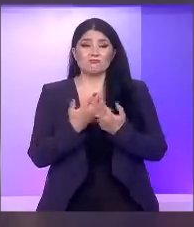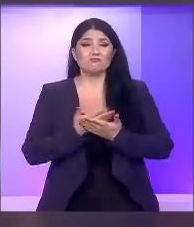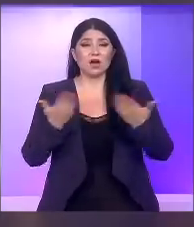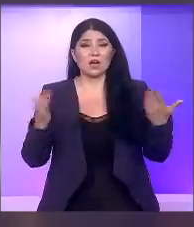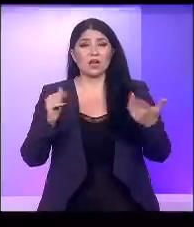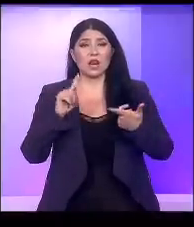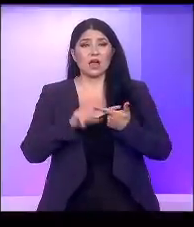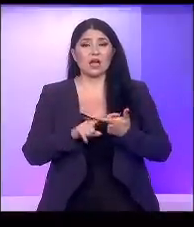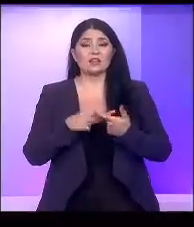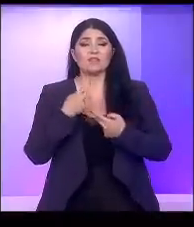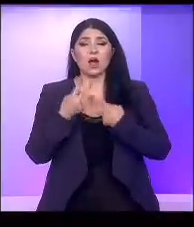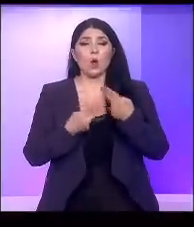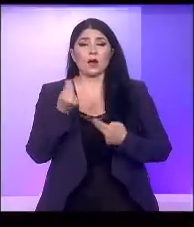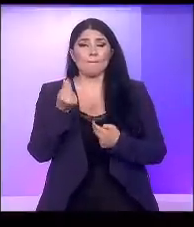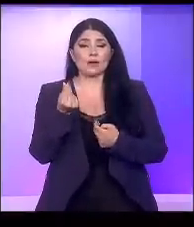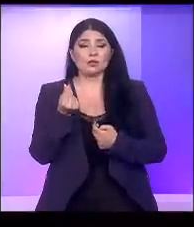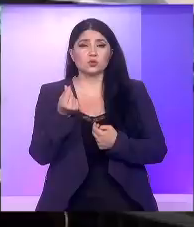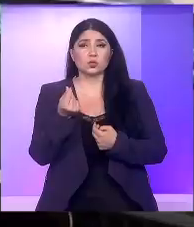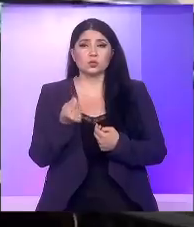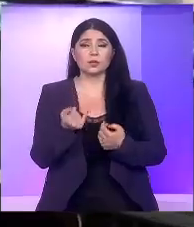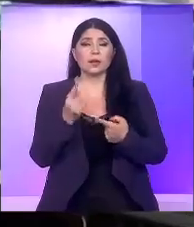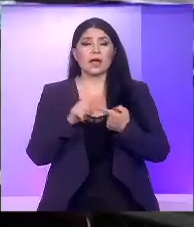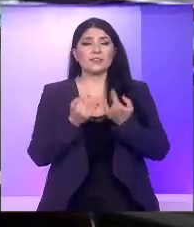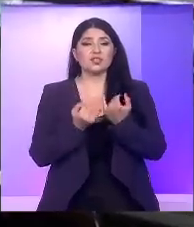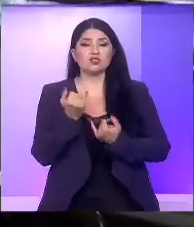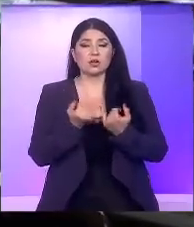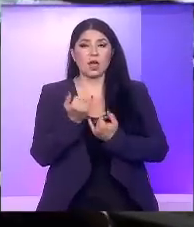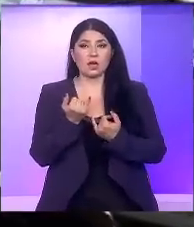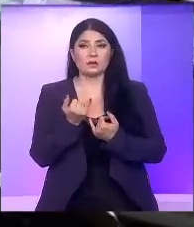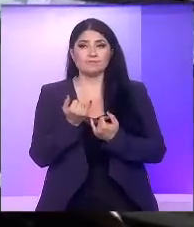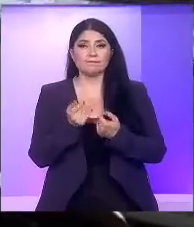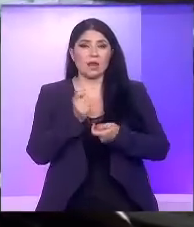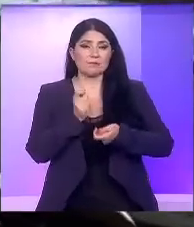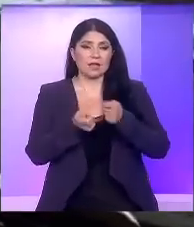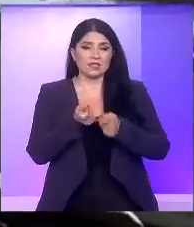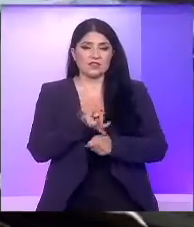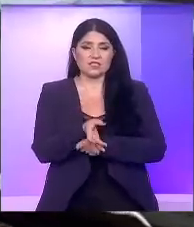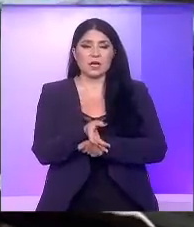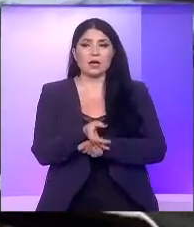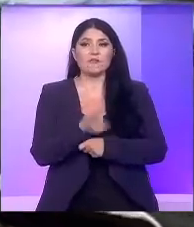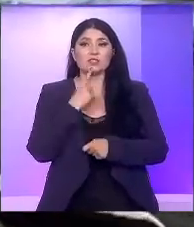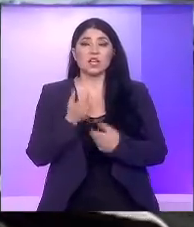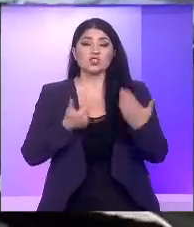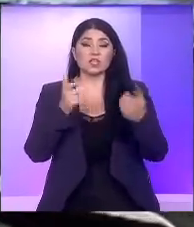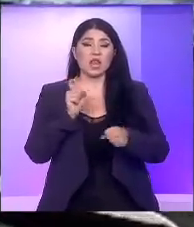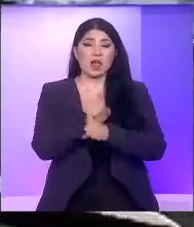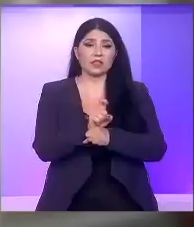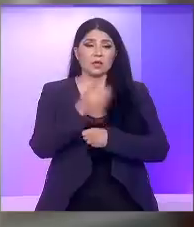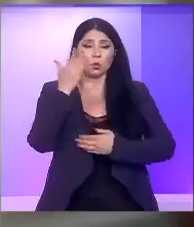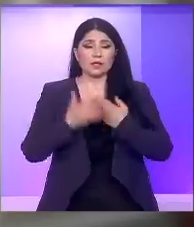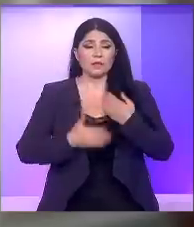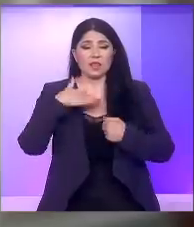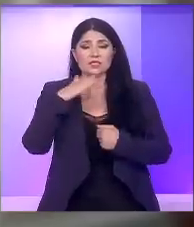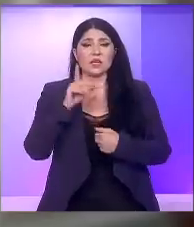ce privește nivelul prețurilor pe piața cerealelor. Acesta a fost al 6-lea atac lansat de ruși în ultimele zile asupra regiunii